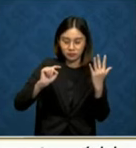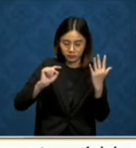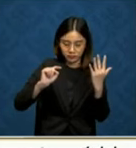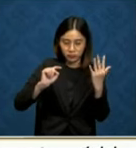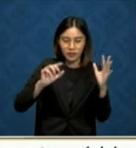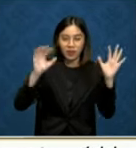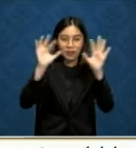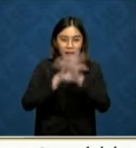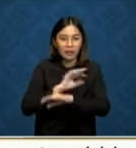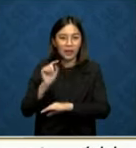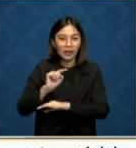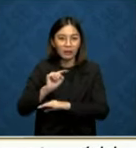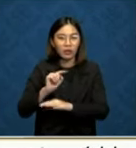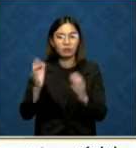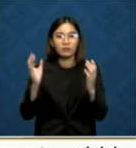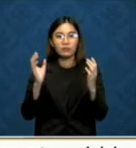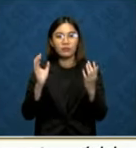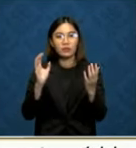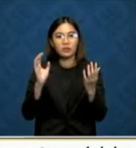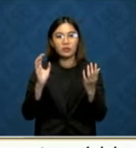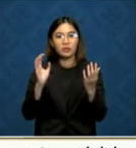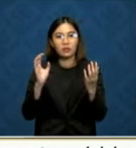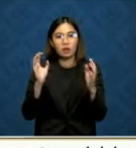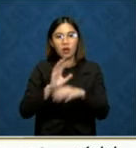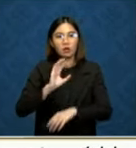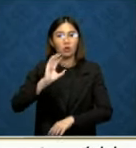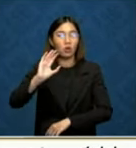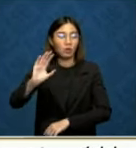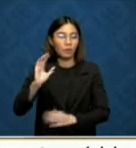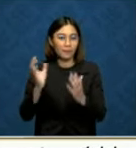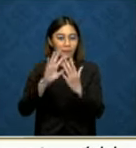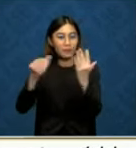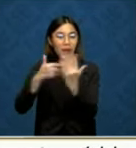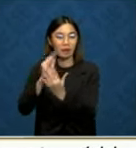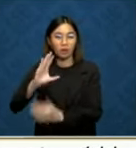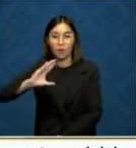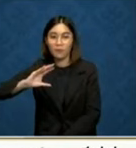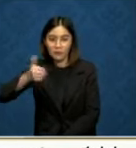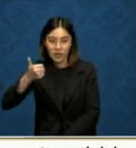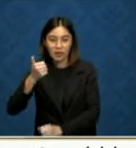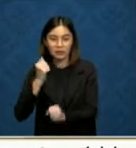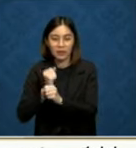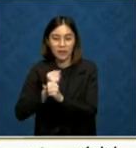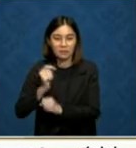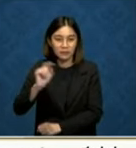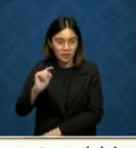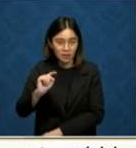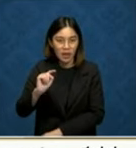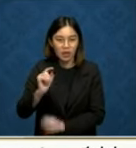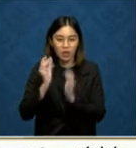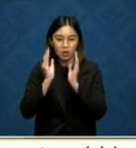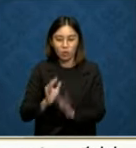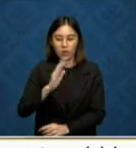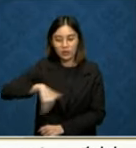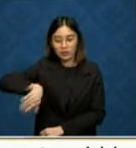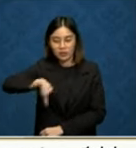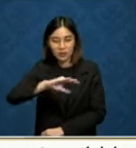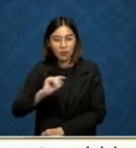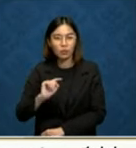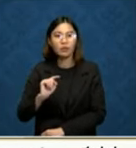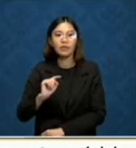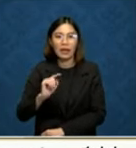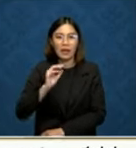ซึ่งเหมือนกับธรรมนูนของเมืองที่จะต้องทำให้ผู้คนในเมือง